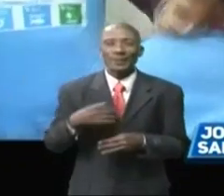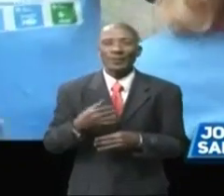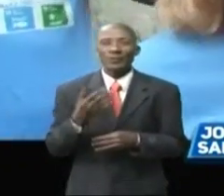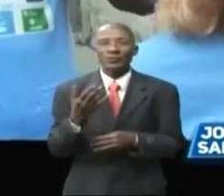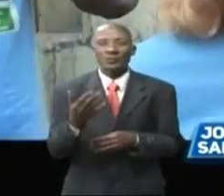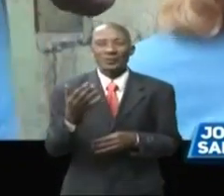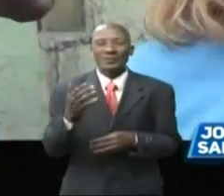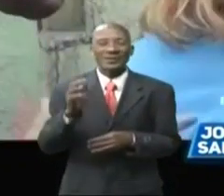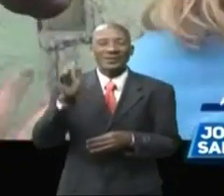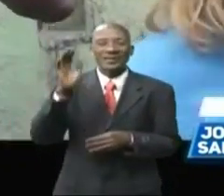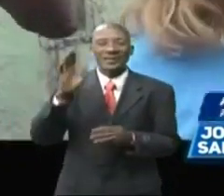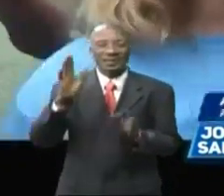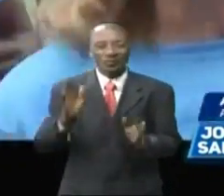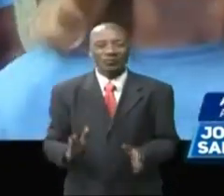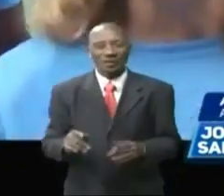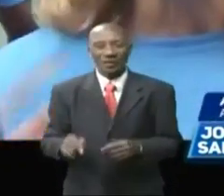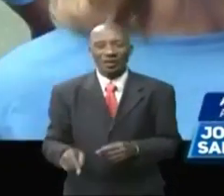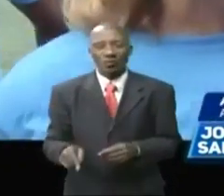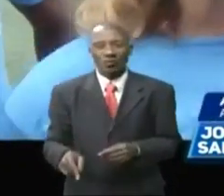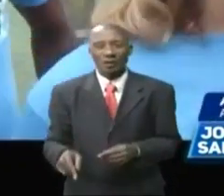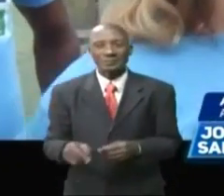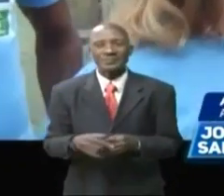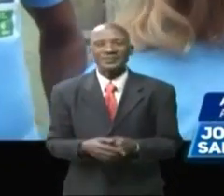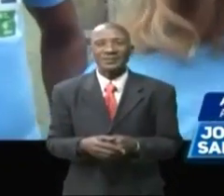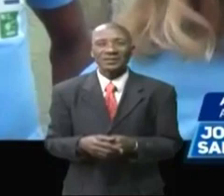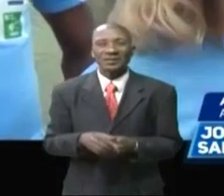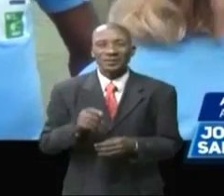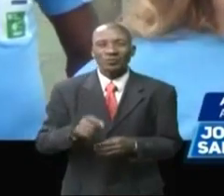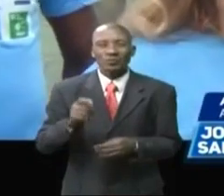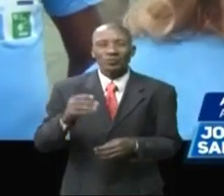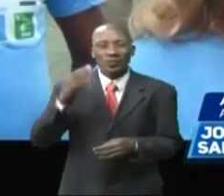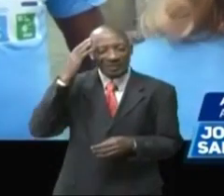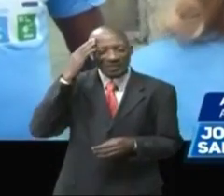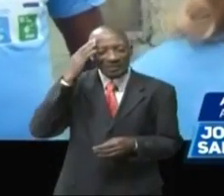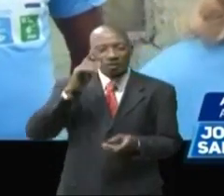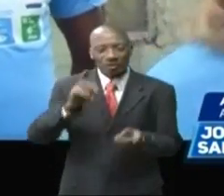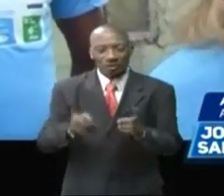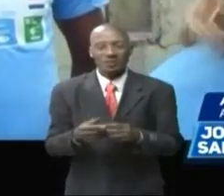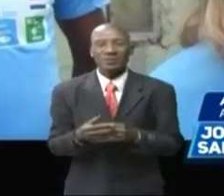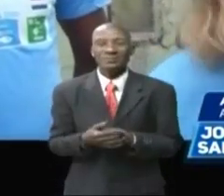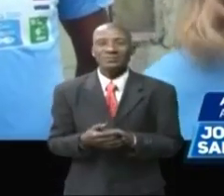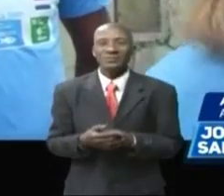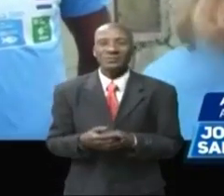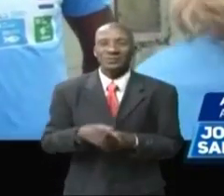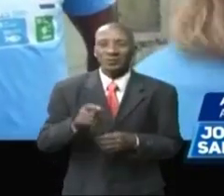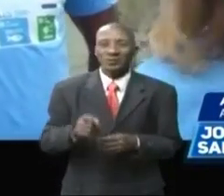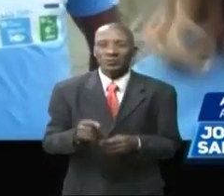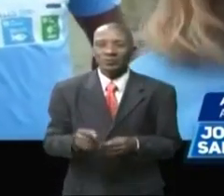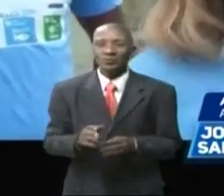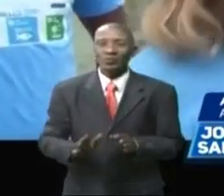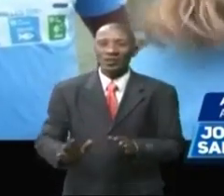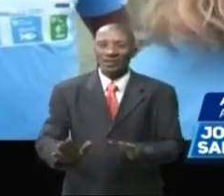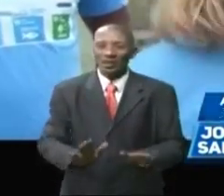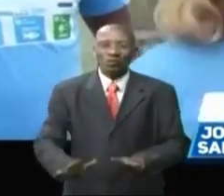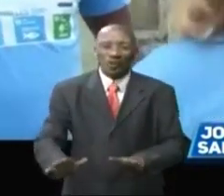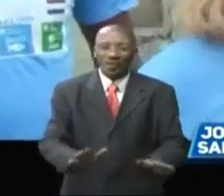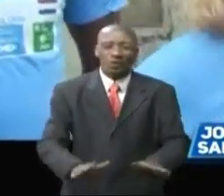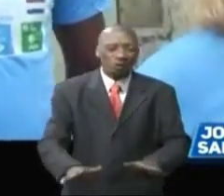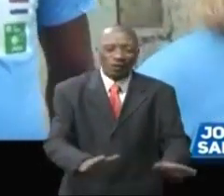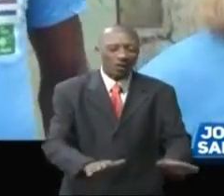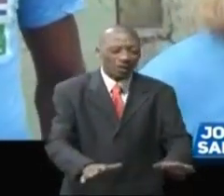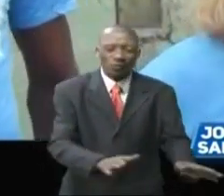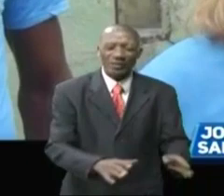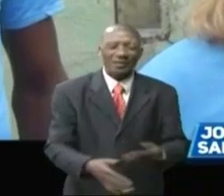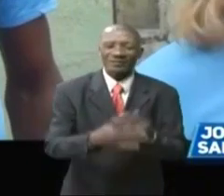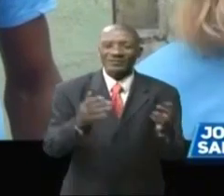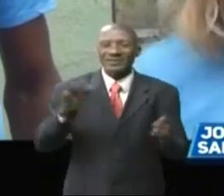se lever très tôt pour essayer au moins de nettoyer une partie de cette belle ville. Il y a beaucoup de bouteilles de plastique. C'est